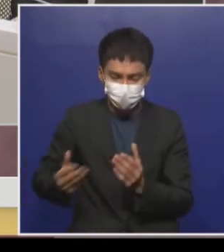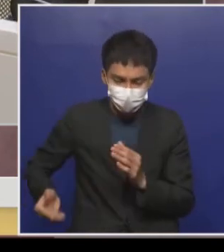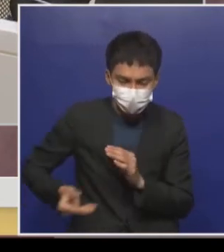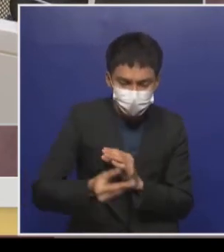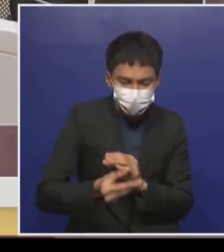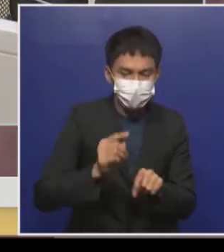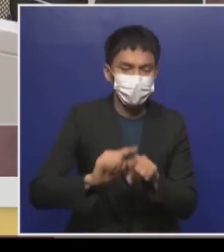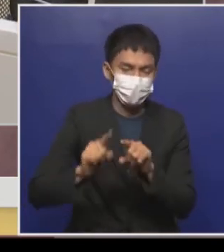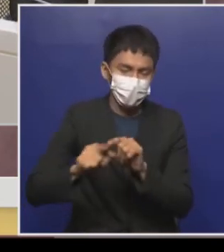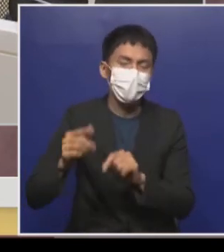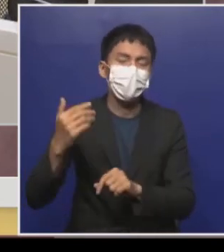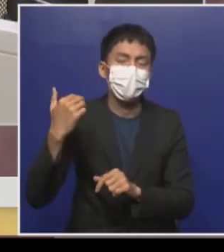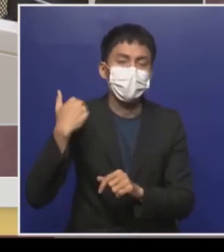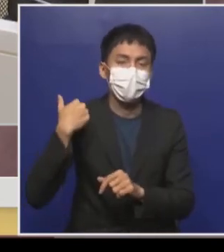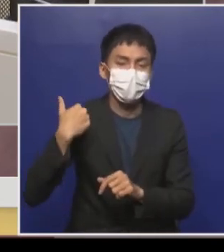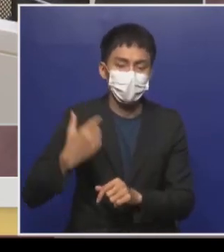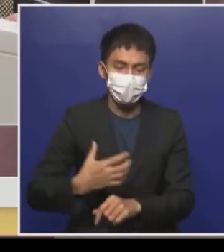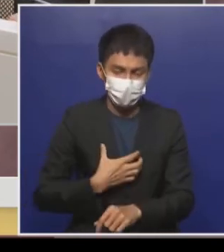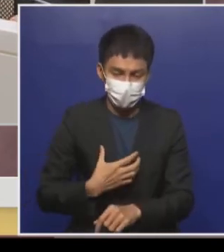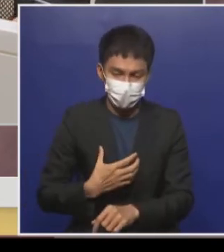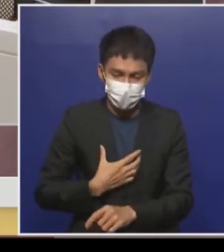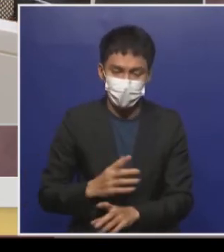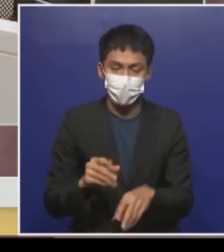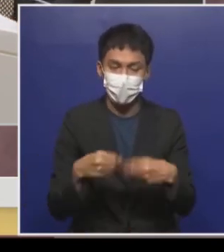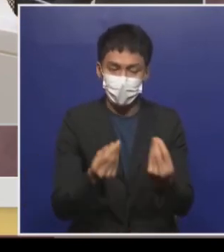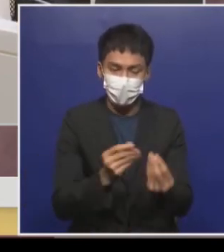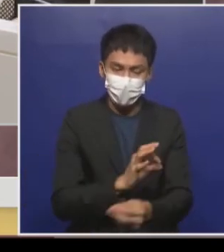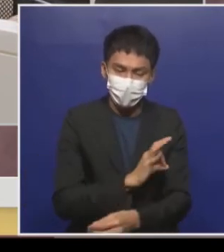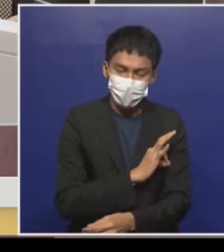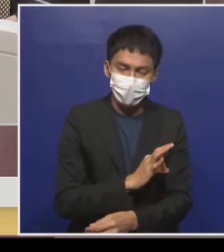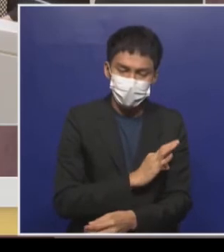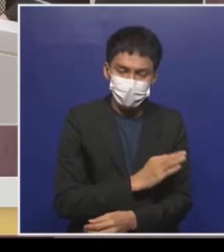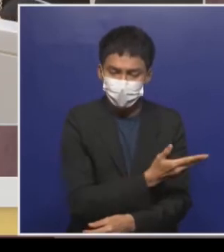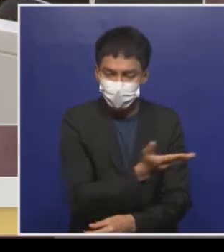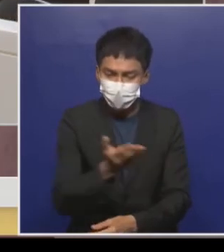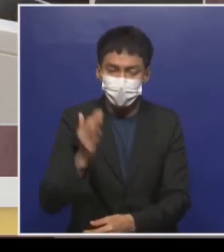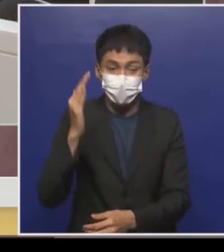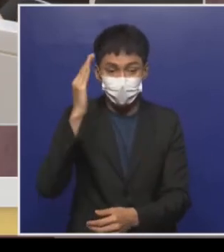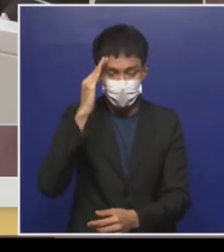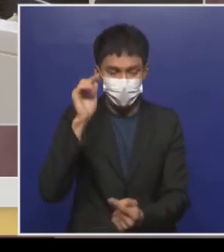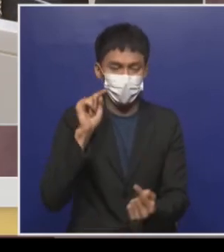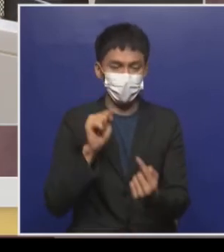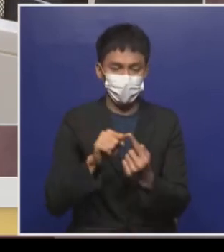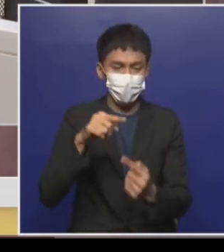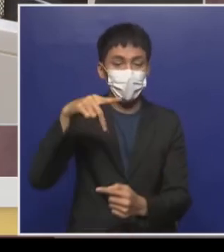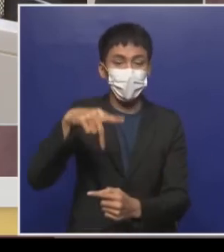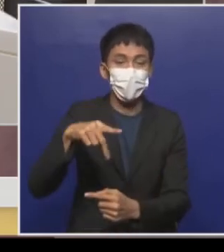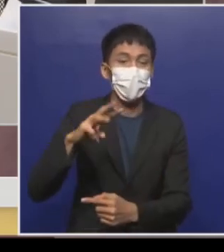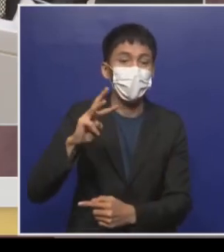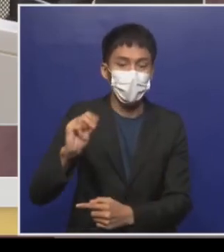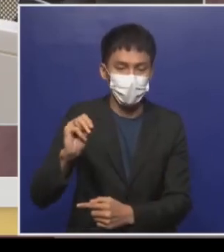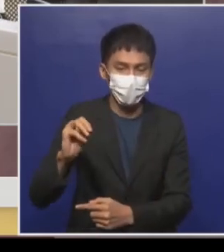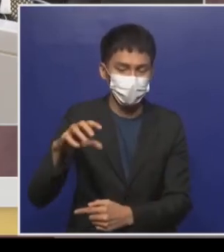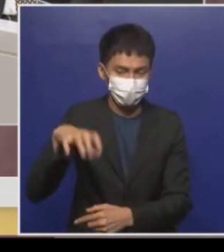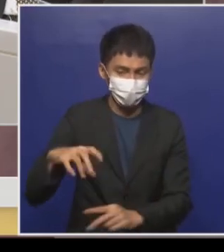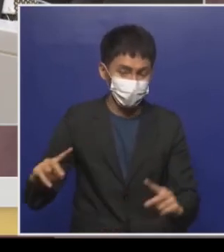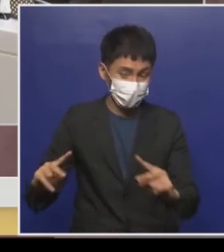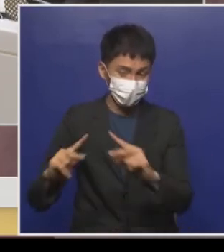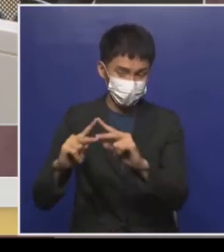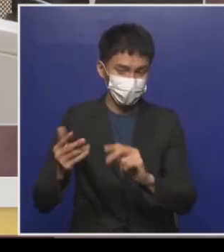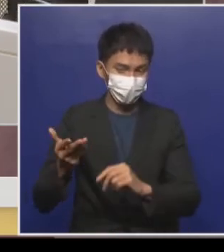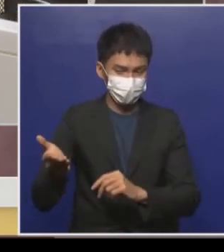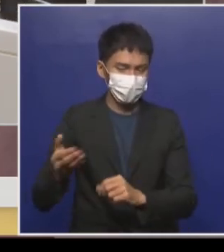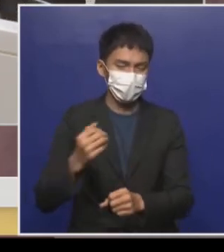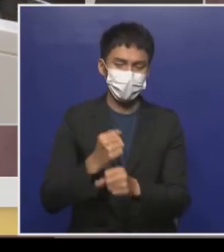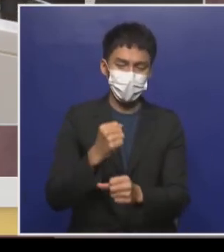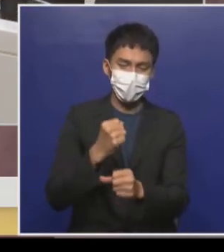จะกรบเรยธรมชิกว่าคงจะไมเป็ทำนกถาบอกว่ากระส่วงกลบทราศ sector และคามมนขขมนุษยนันบก